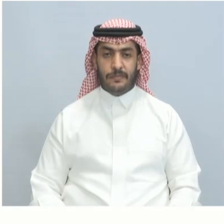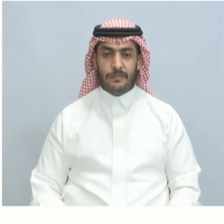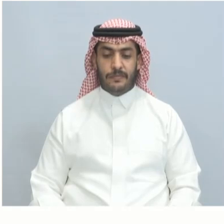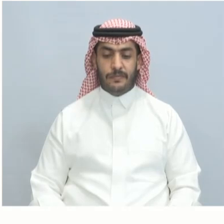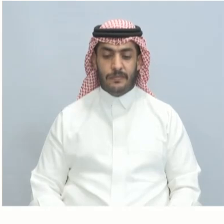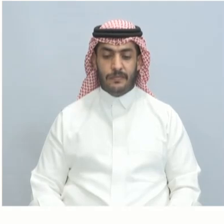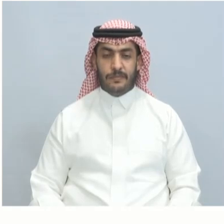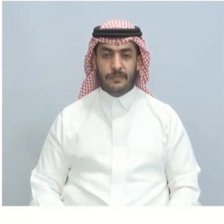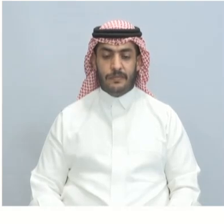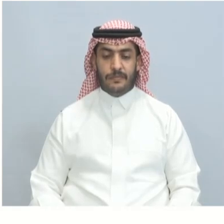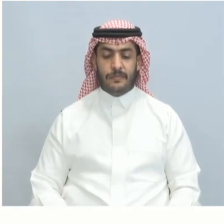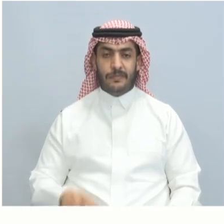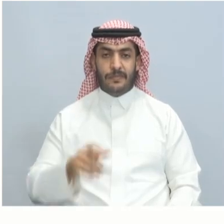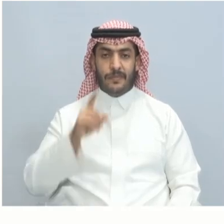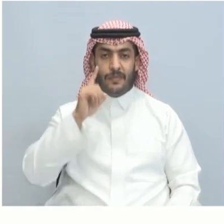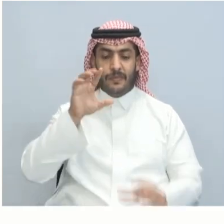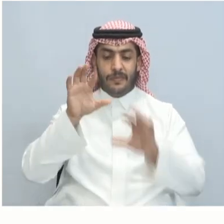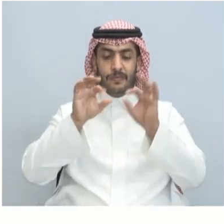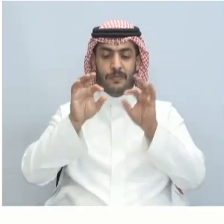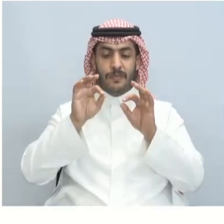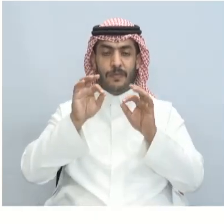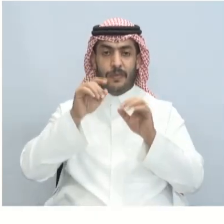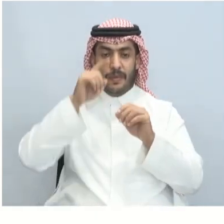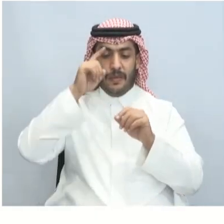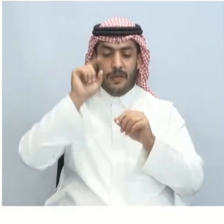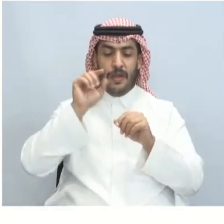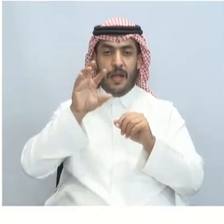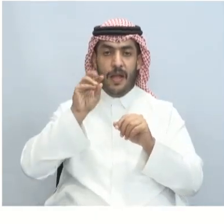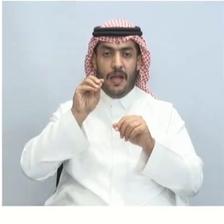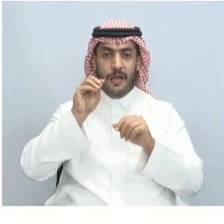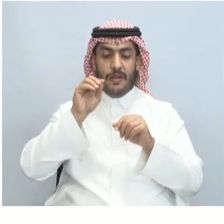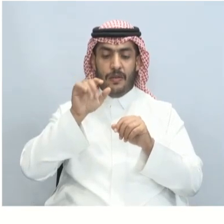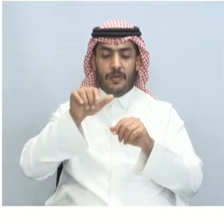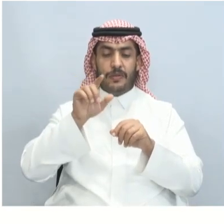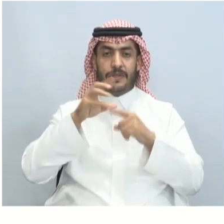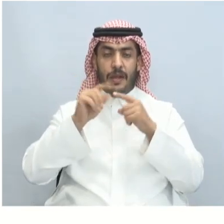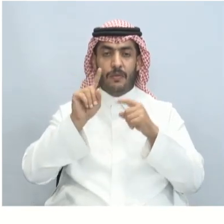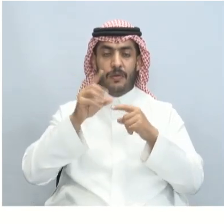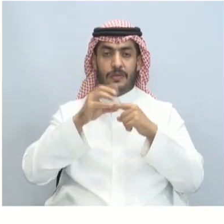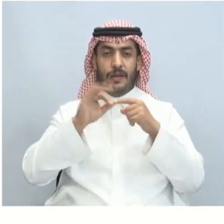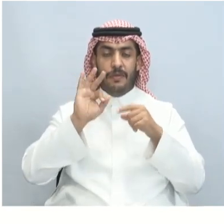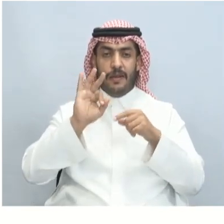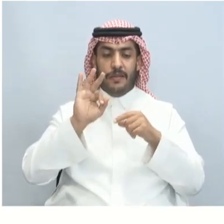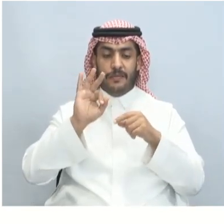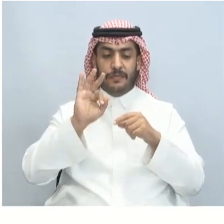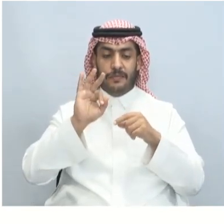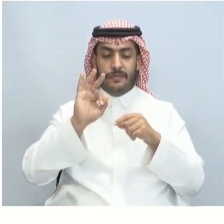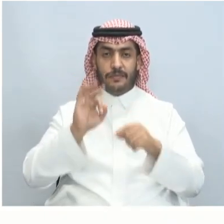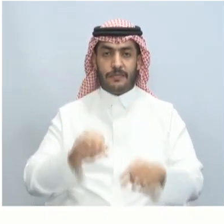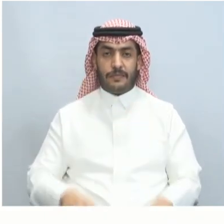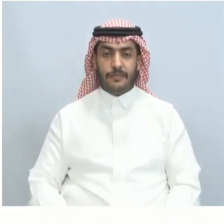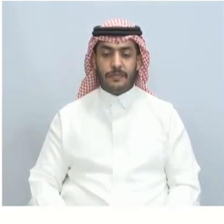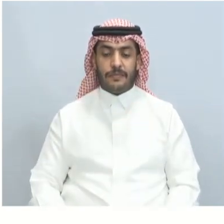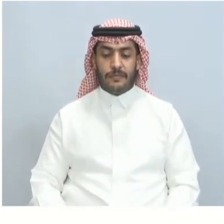س هذه هي البدائل احداثي النقطه ه هو سالب واح وسالب 3 هنا